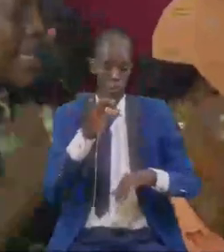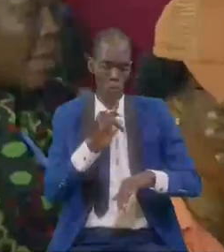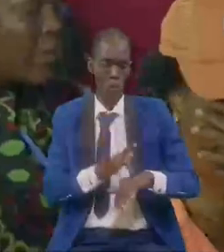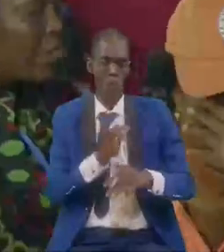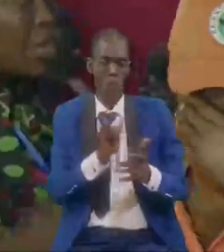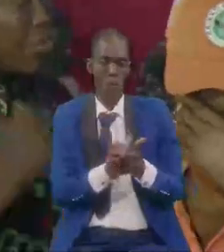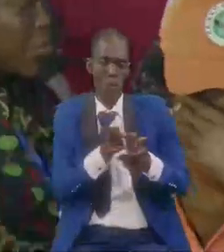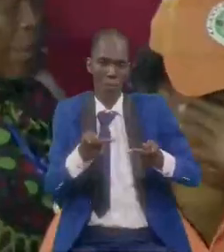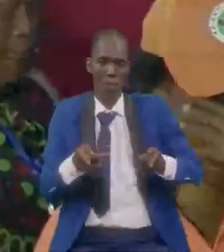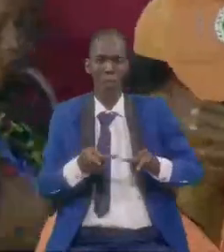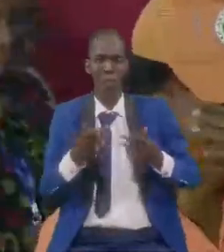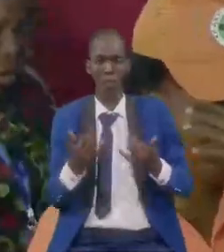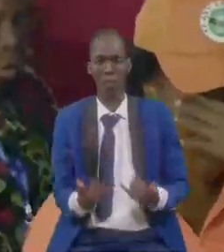là-bas,